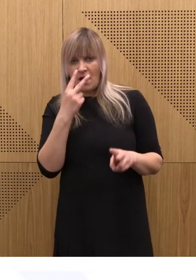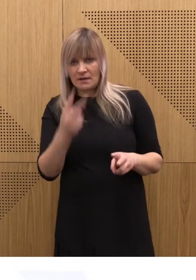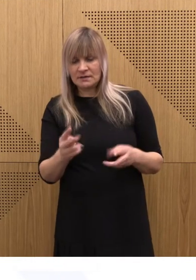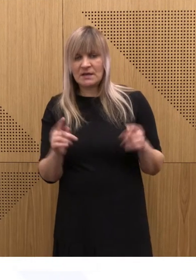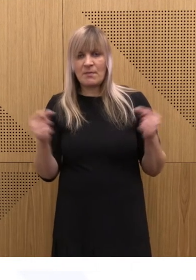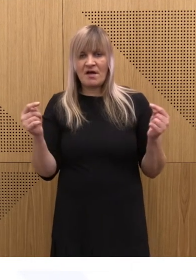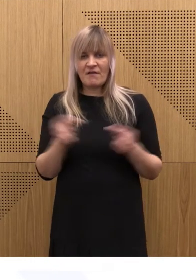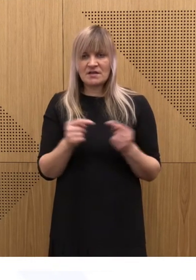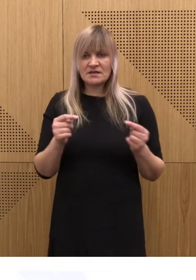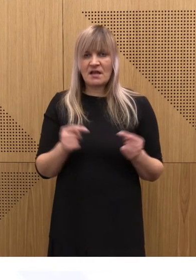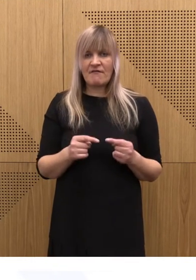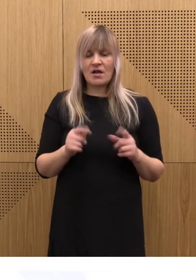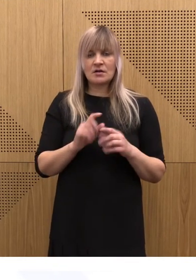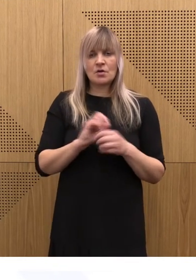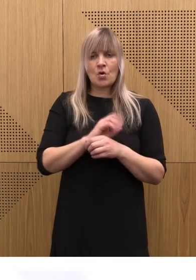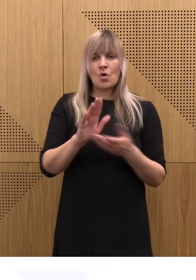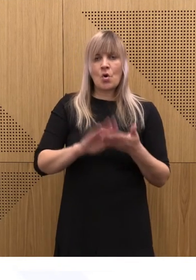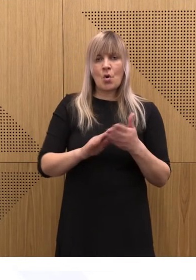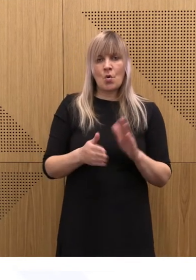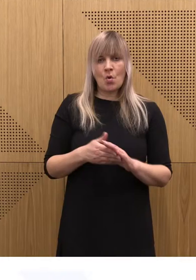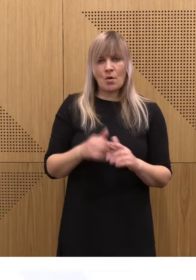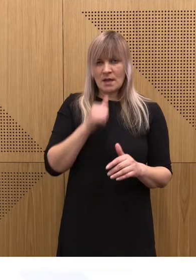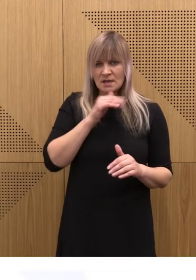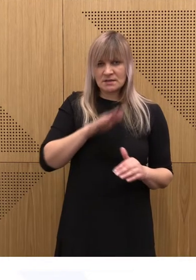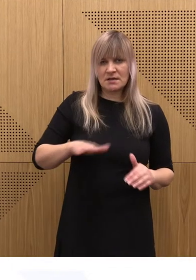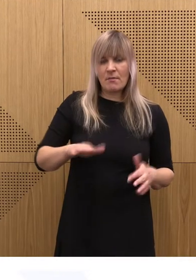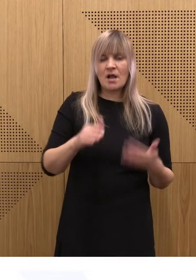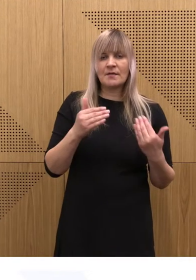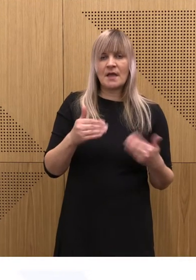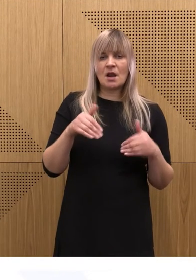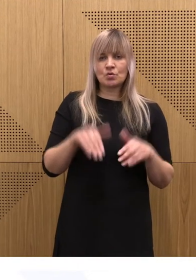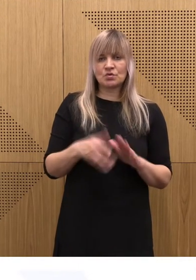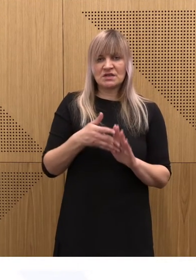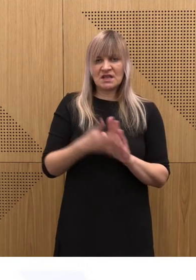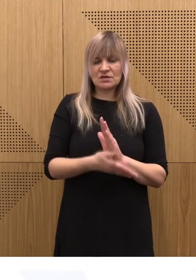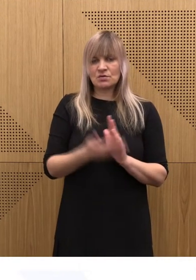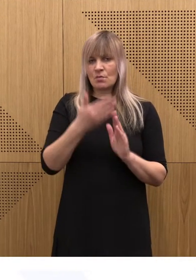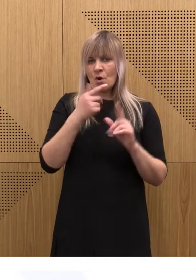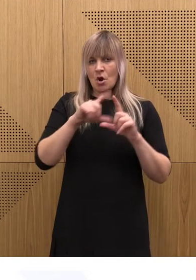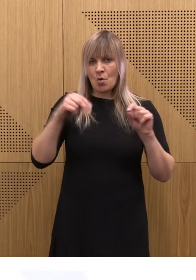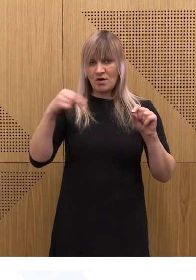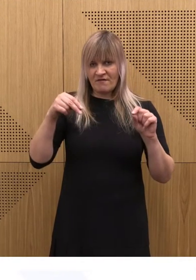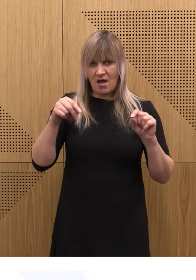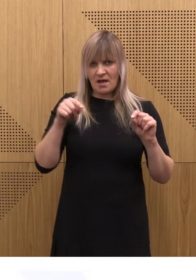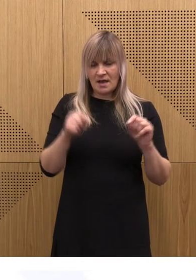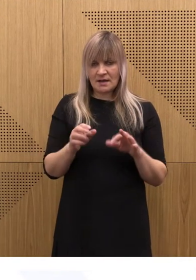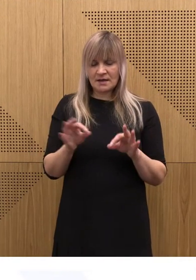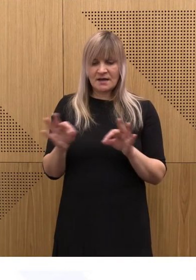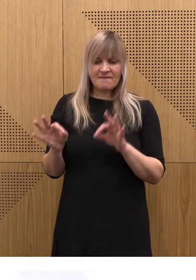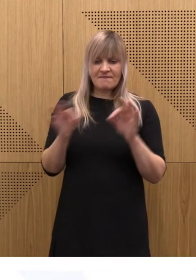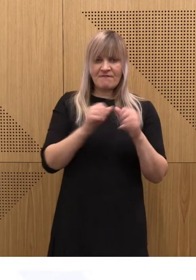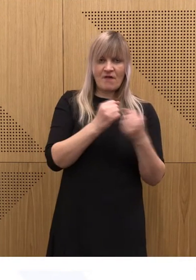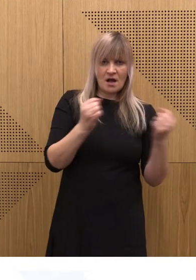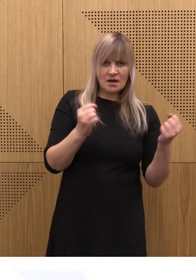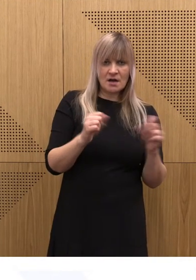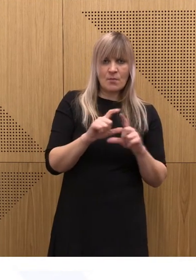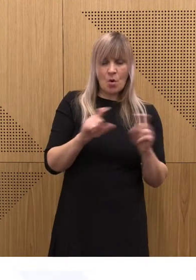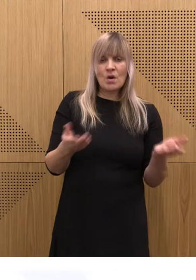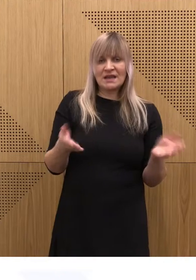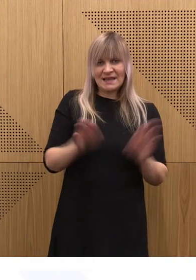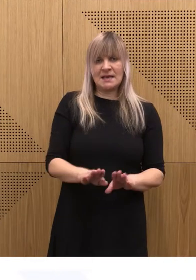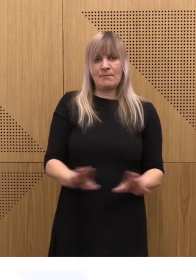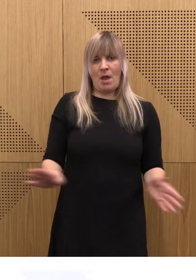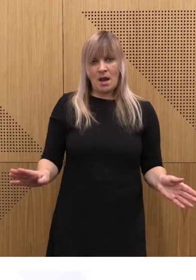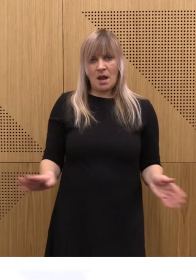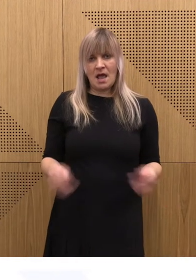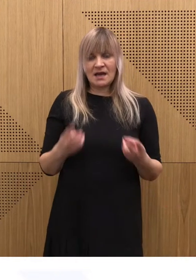missugune on siis koronasituatsioon Eestis. Aga tänase otsuse sisu ei ole mitte koolivaheaeg ettepoole tuua, vaid koolid lihtsalt kinni panna